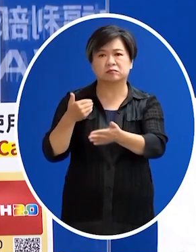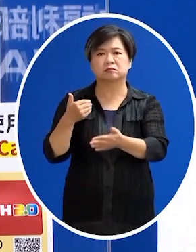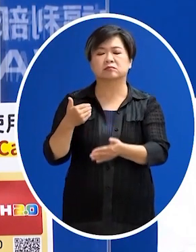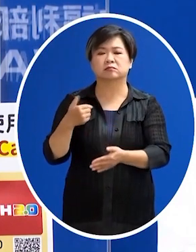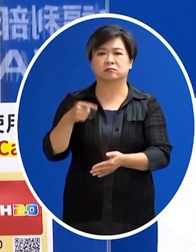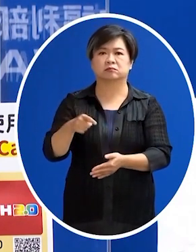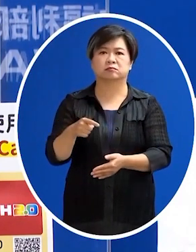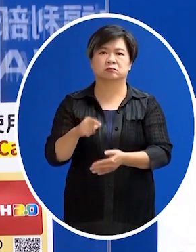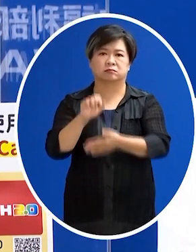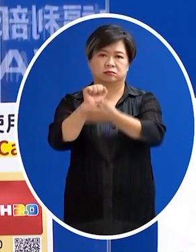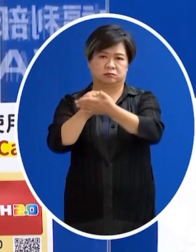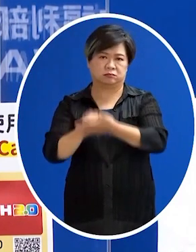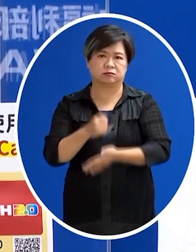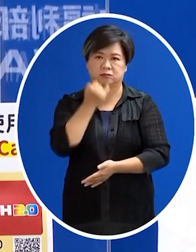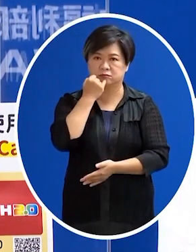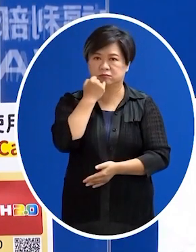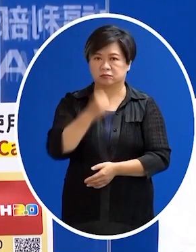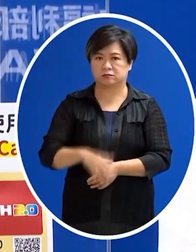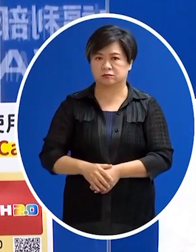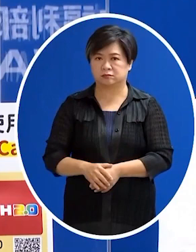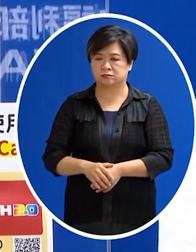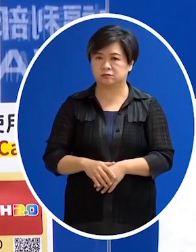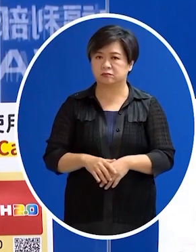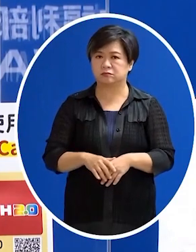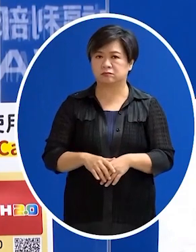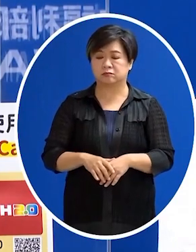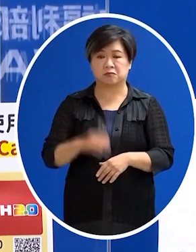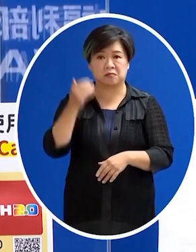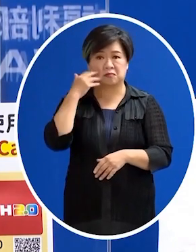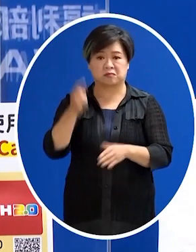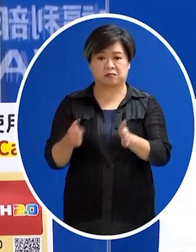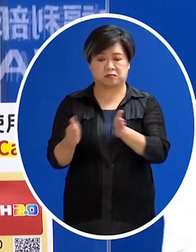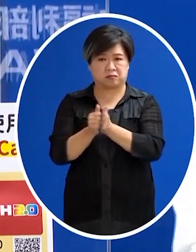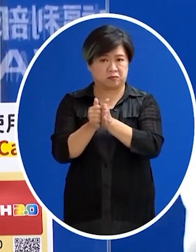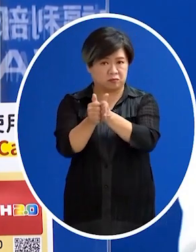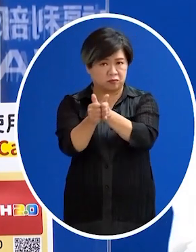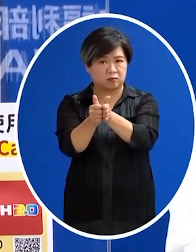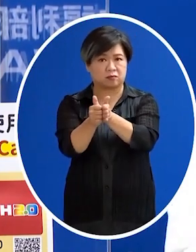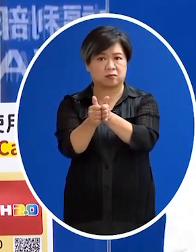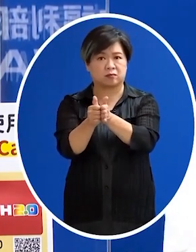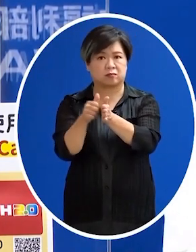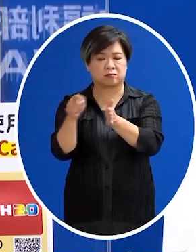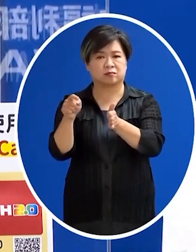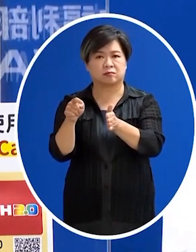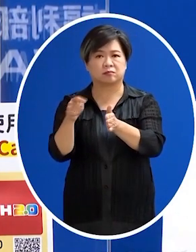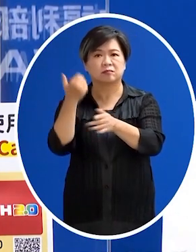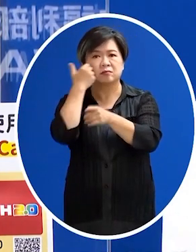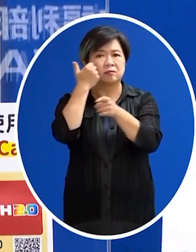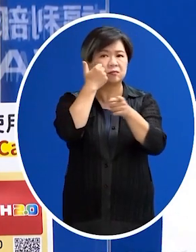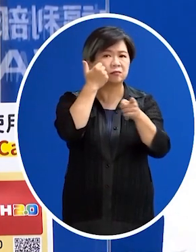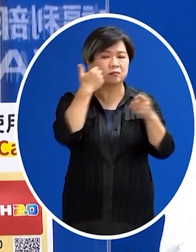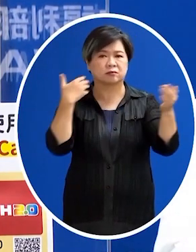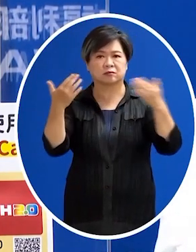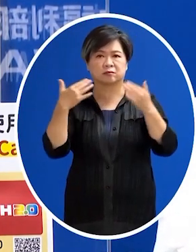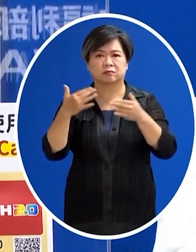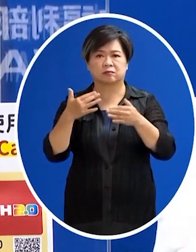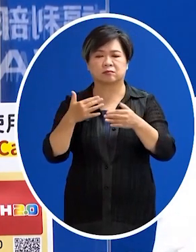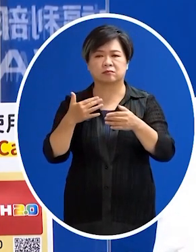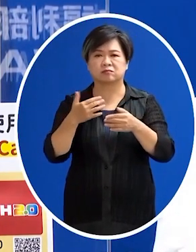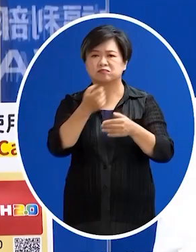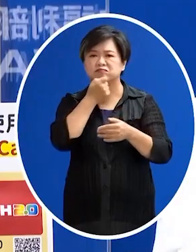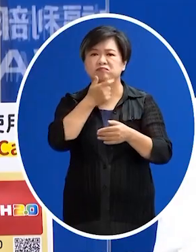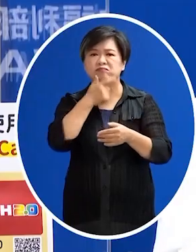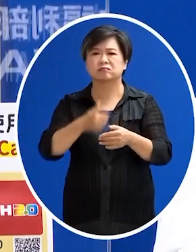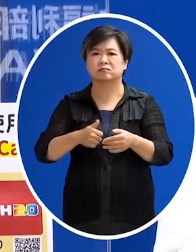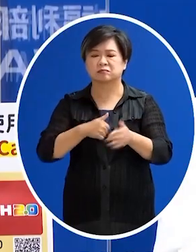乘，那这样子的话，我们就可以达到搭乘公共运输系统的时候，也是可以达到10连支的